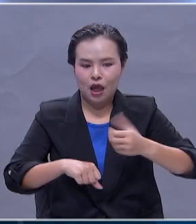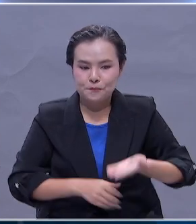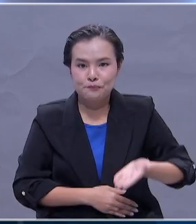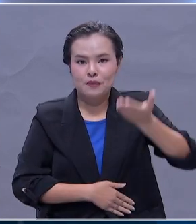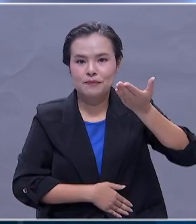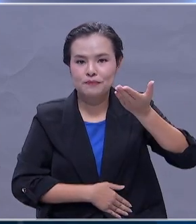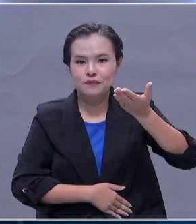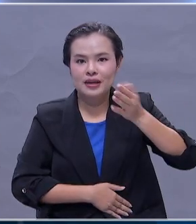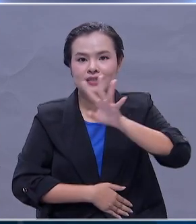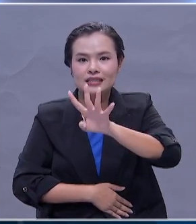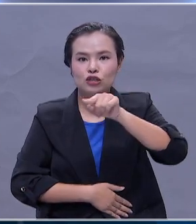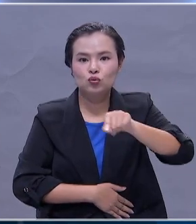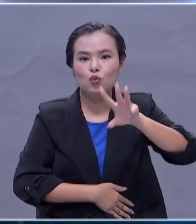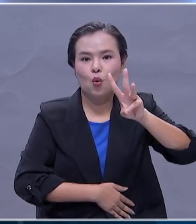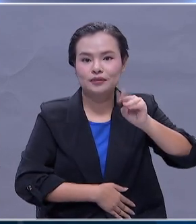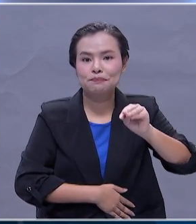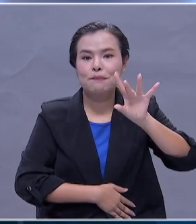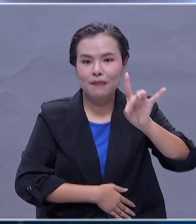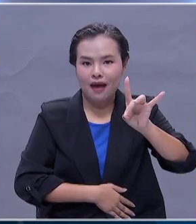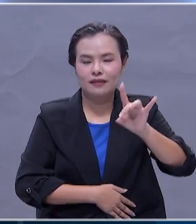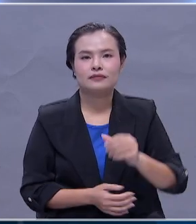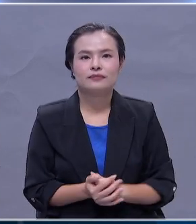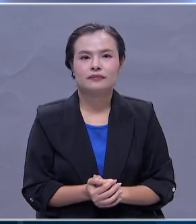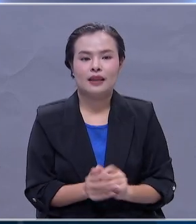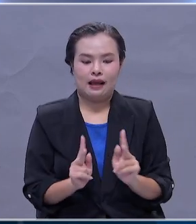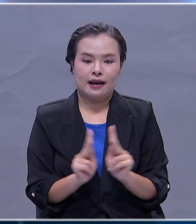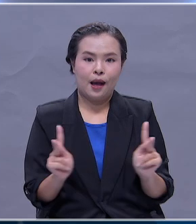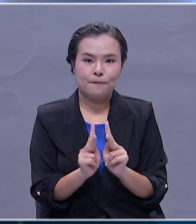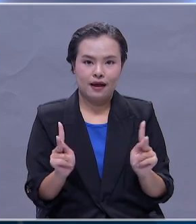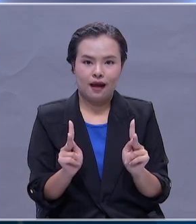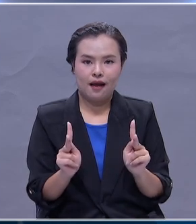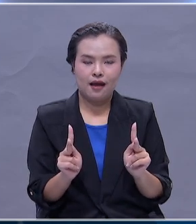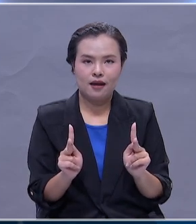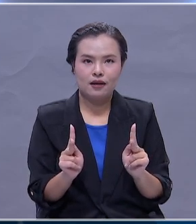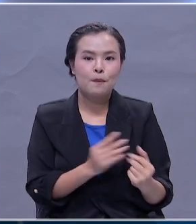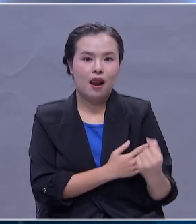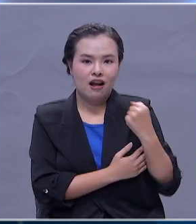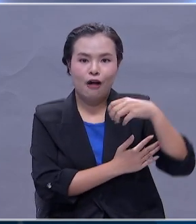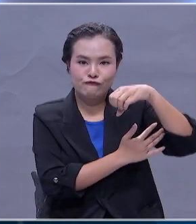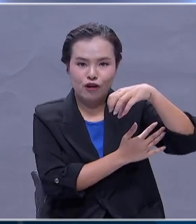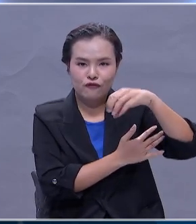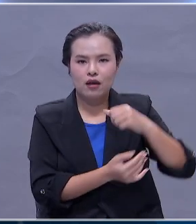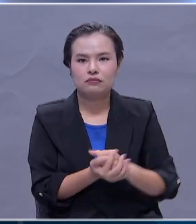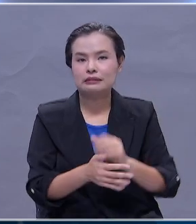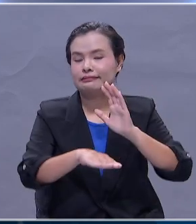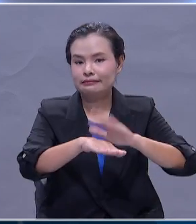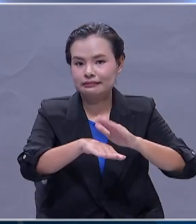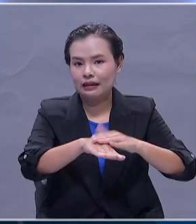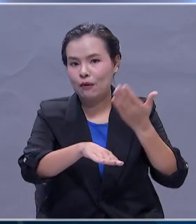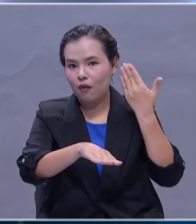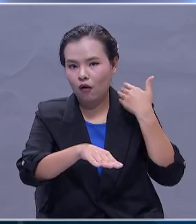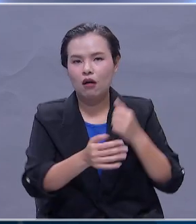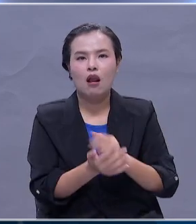ขึ้นไปอยู่ที่ 4.68สตางค์ต่อหน่วยก็คือทางคณะกรรมการกำกับกิจการพลังงานมีสัญญาณออกมาก่อนหน้านี้จาก